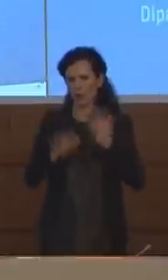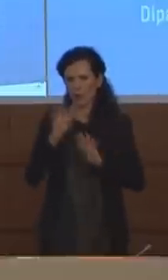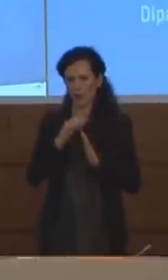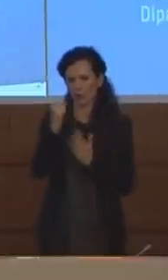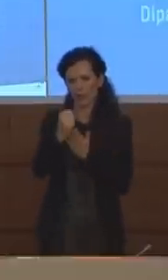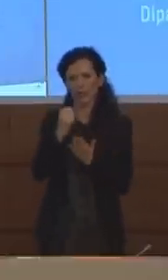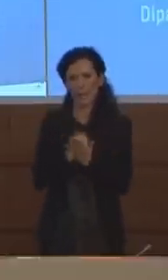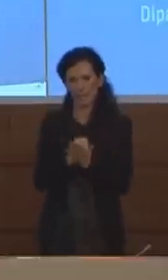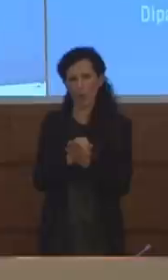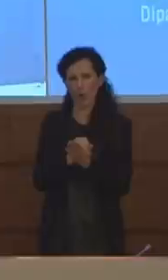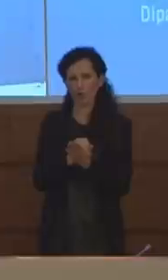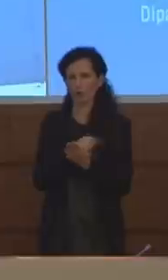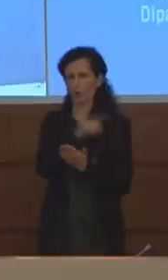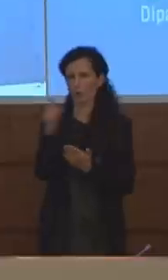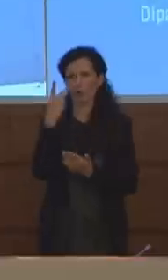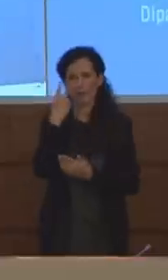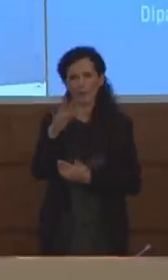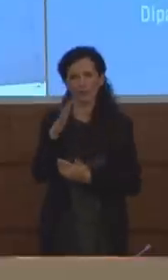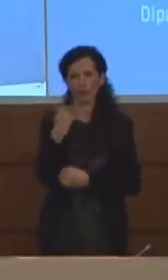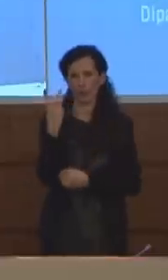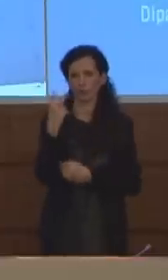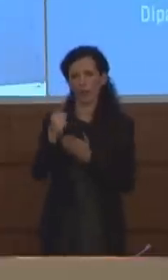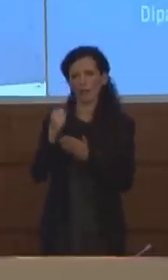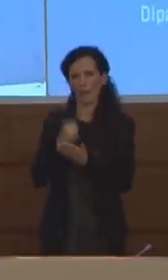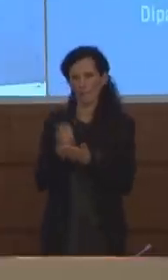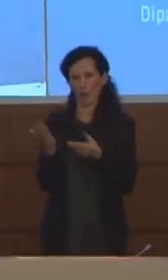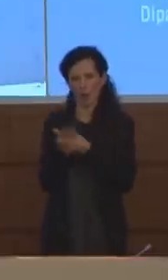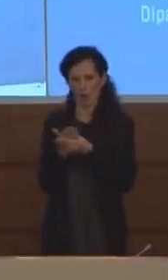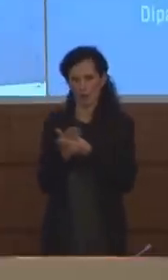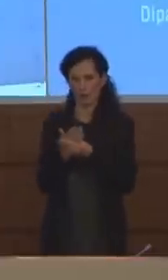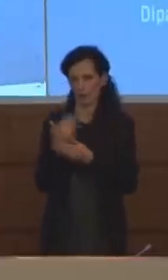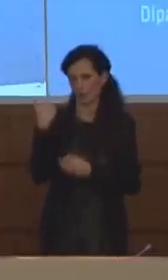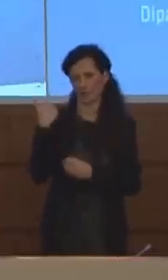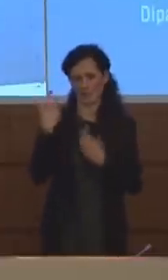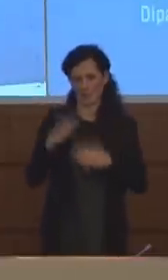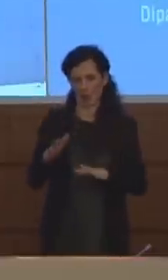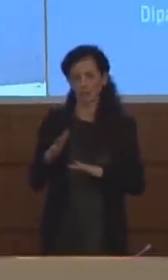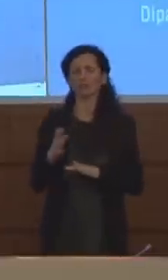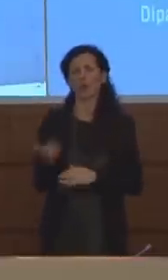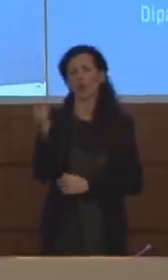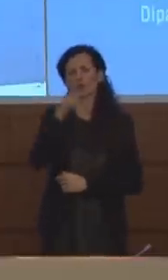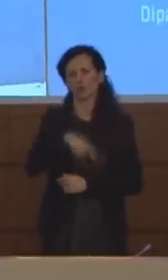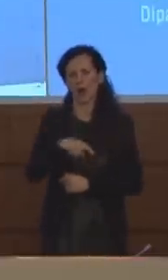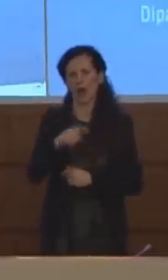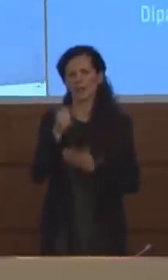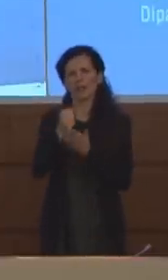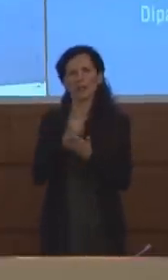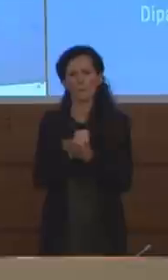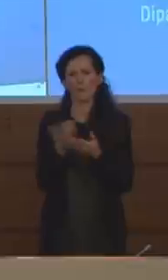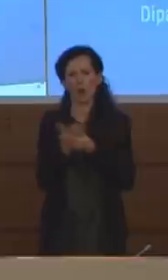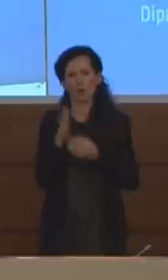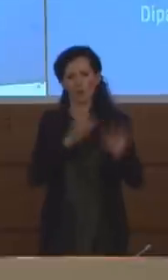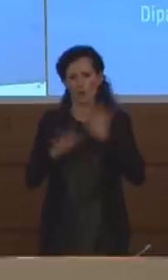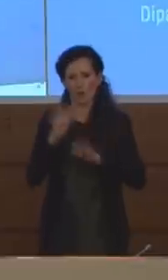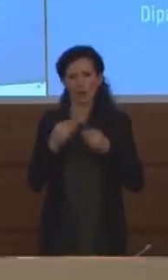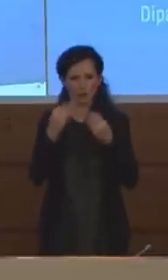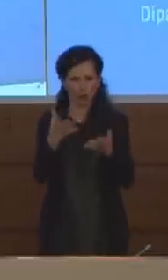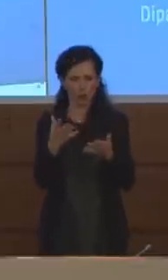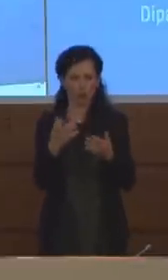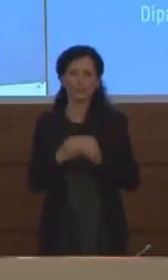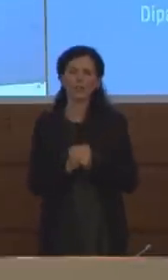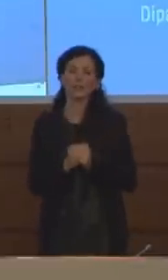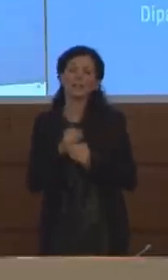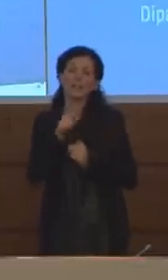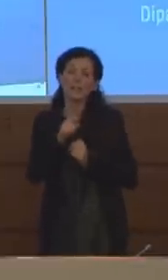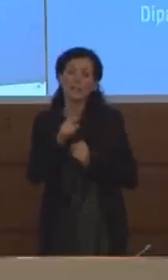visti prossimo sarà lo stesso tipo di rapporto con numeri un po più consistenti sostanzialmente ma l'impostazione più o meno è quello e cerca di capire